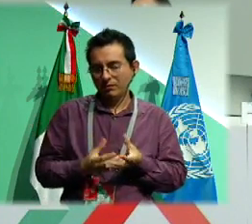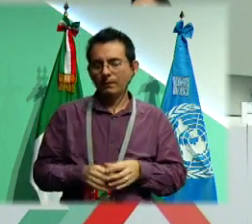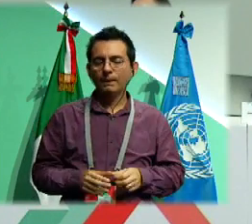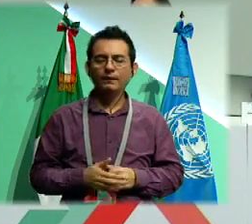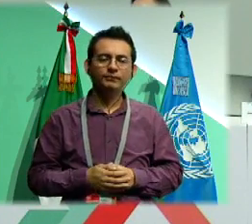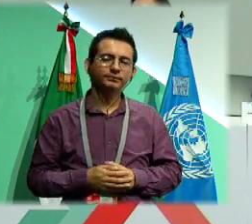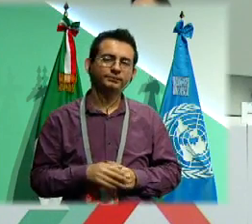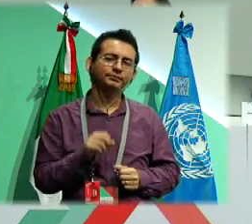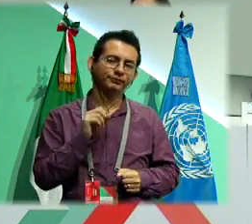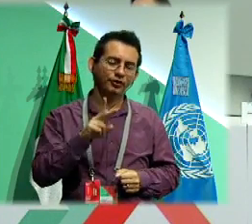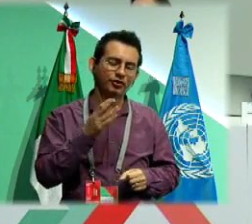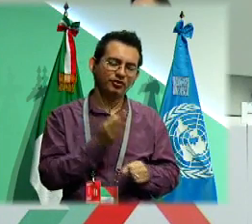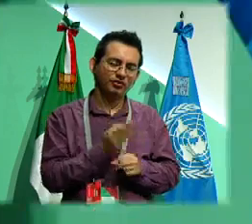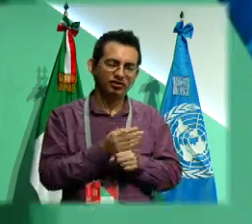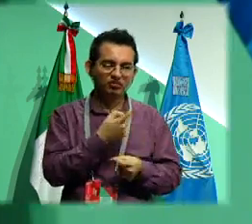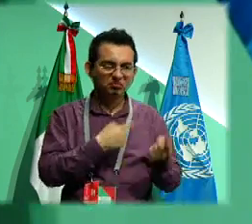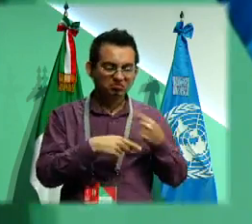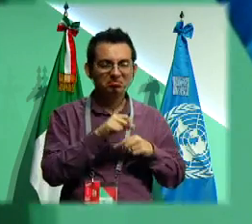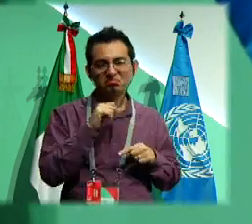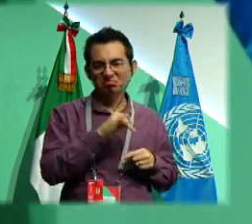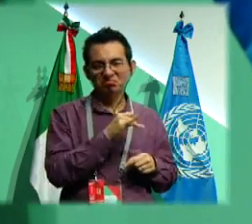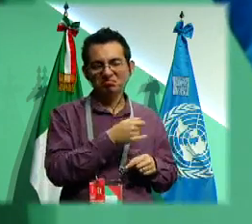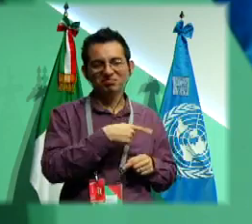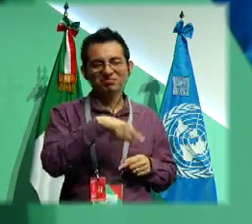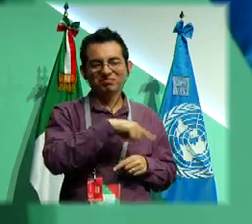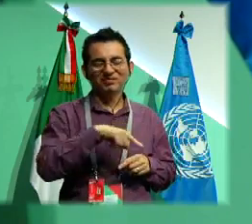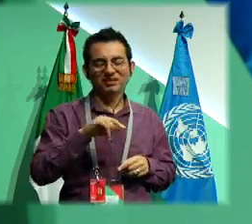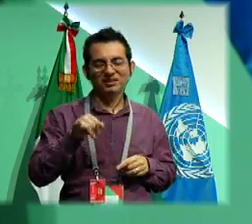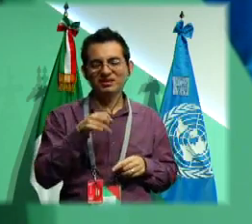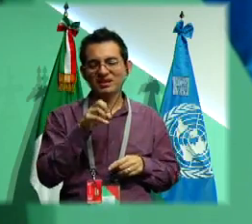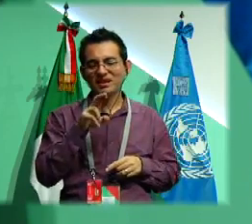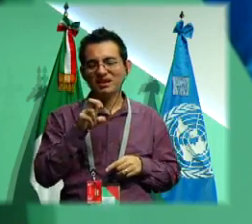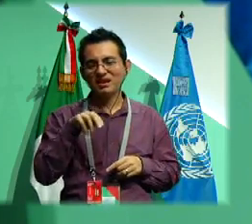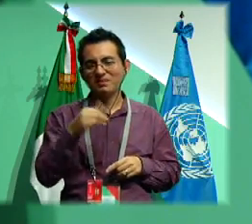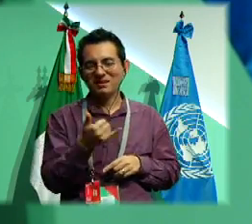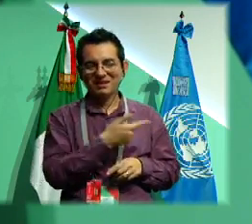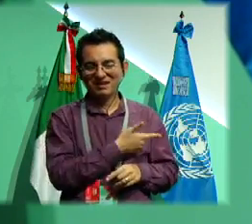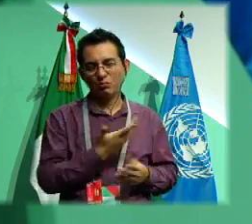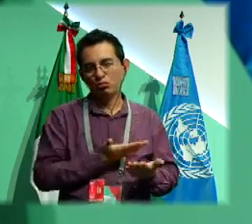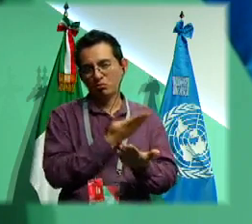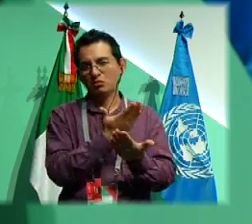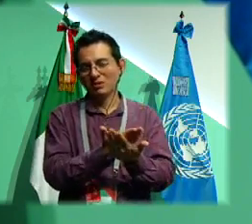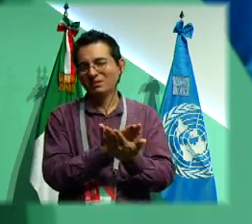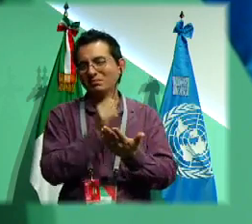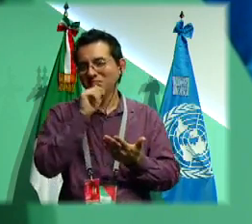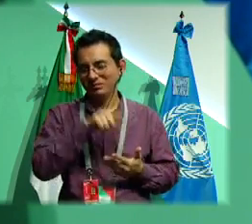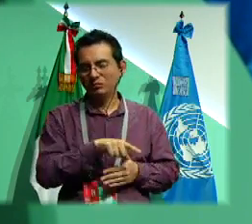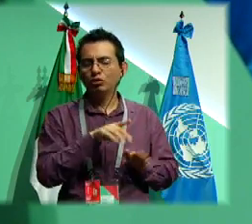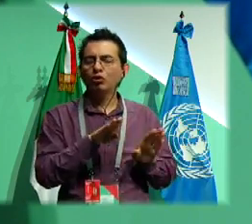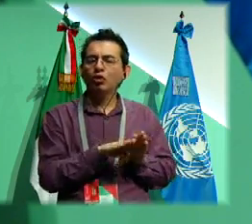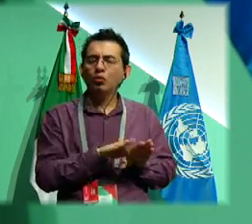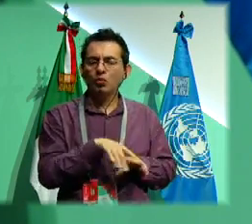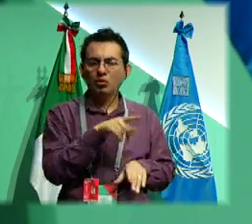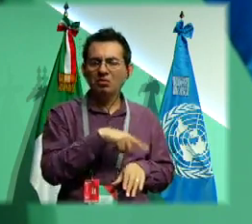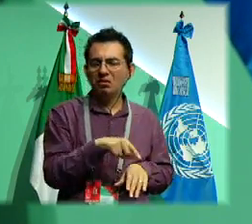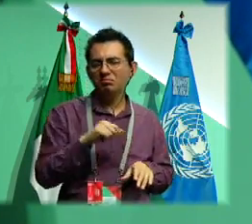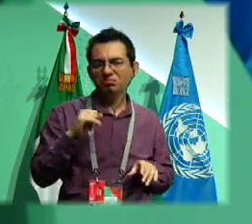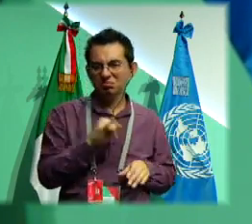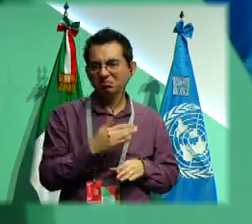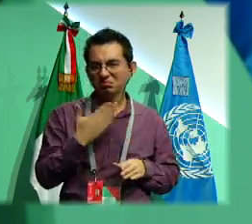Je pense que nous allons avoir des réactions des membres du panel après cette proposition